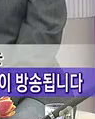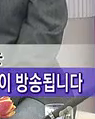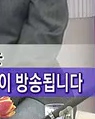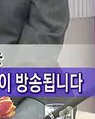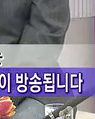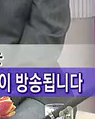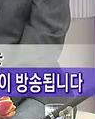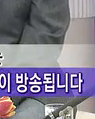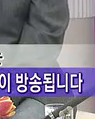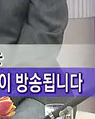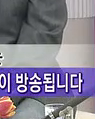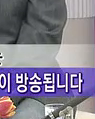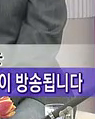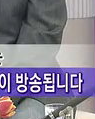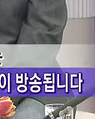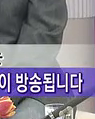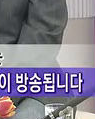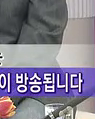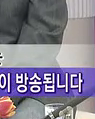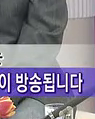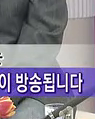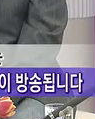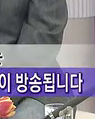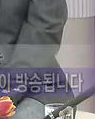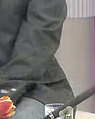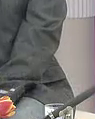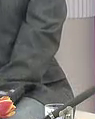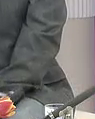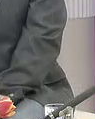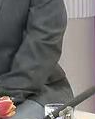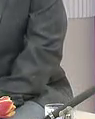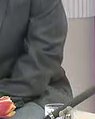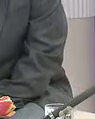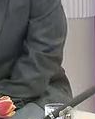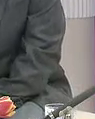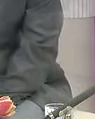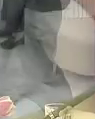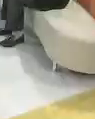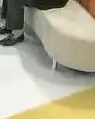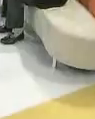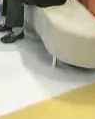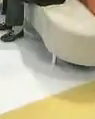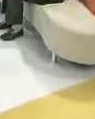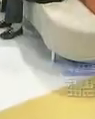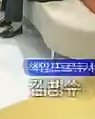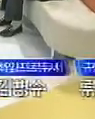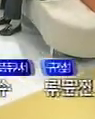확신 많이 함께해 주세요. 내일 오전 11시에 인사드리겠습니다. 안녕히 계세요. 고맙습니다.